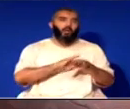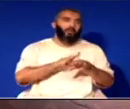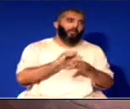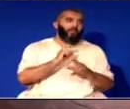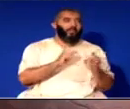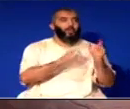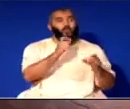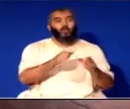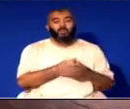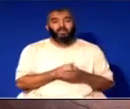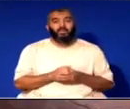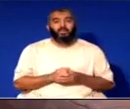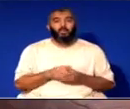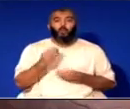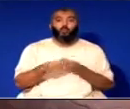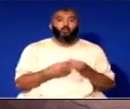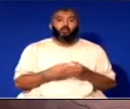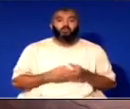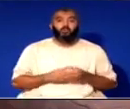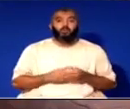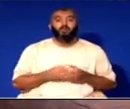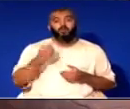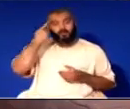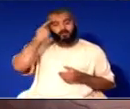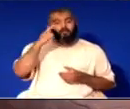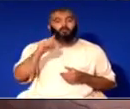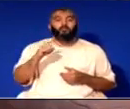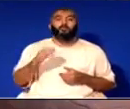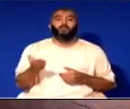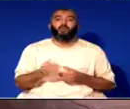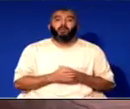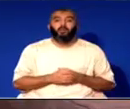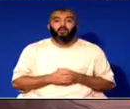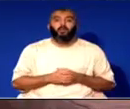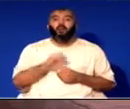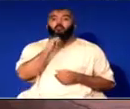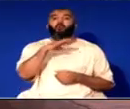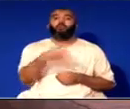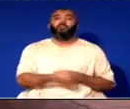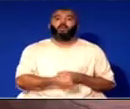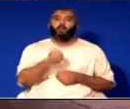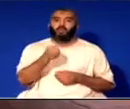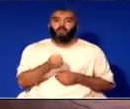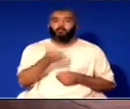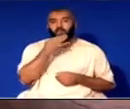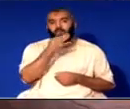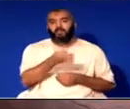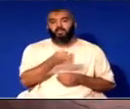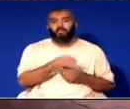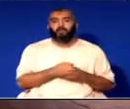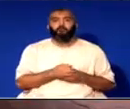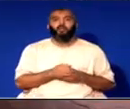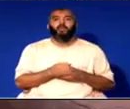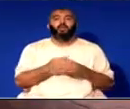خير، وإنما ربما قد أدلهم على شر. إذا لهذا النبي أعطى لنا كلمة جامعة من حسن إسلام المرء تركه من عنيه.